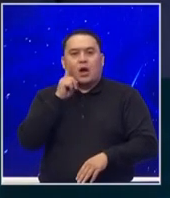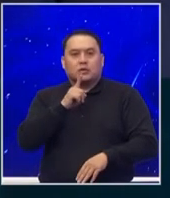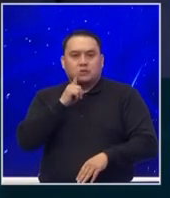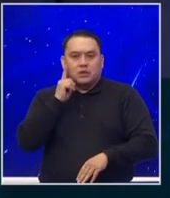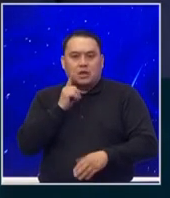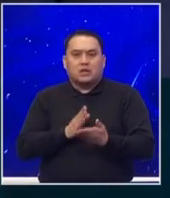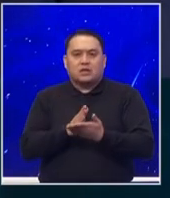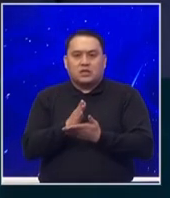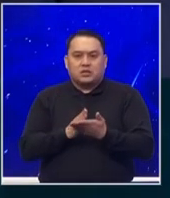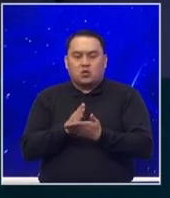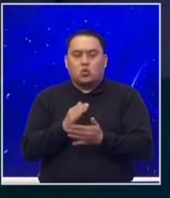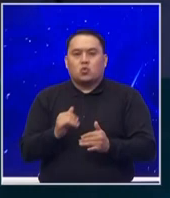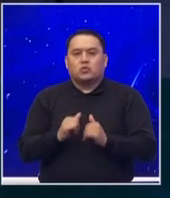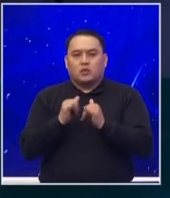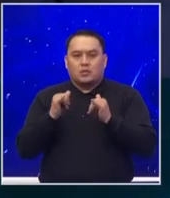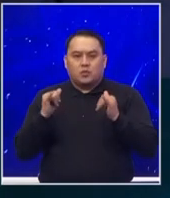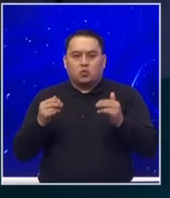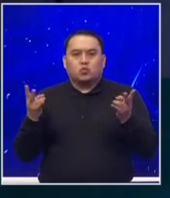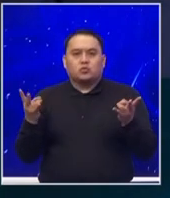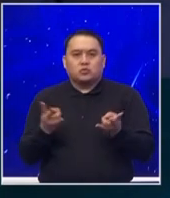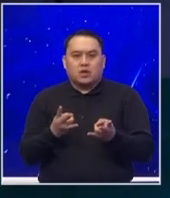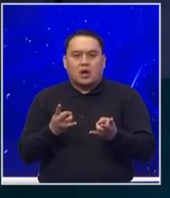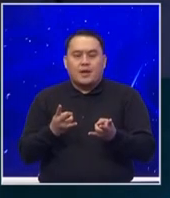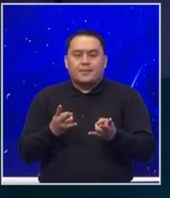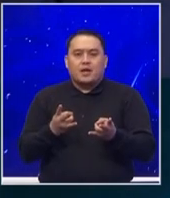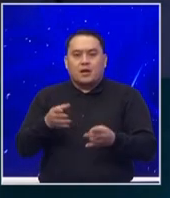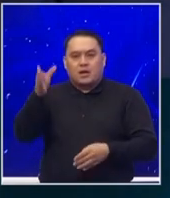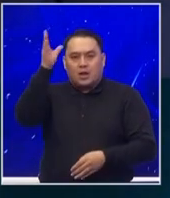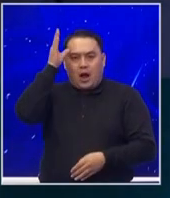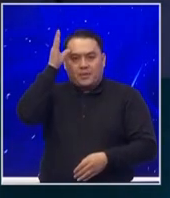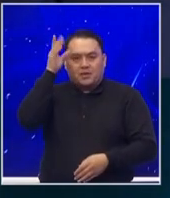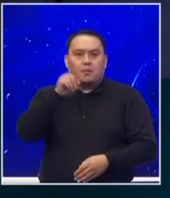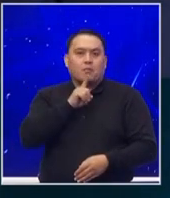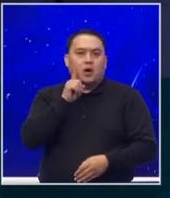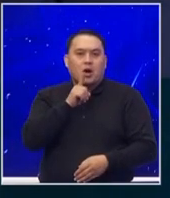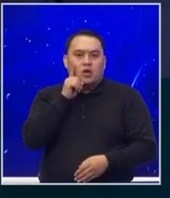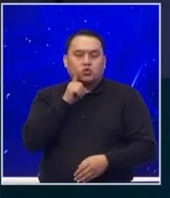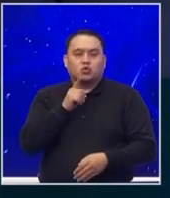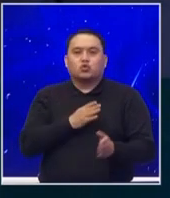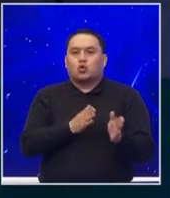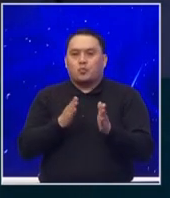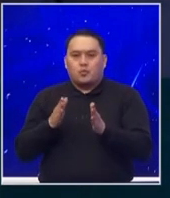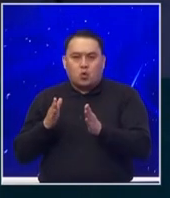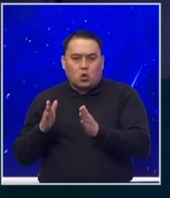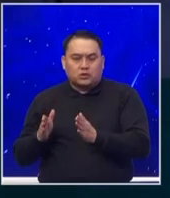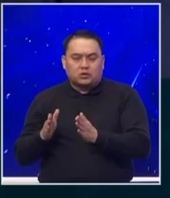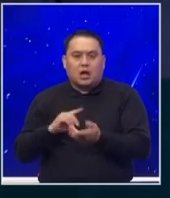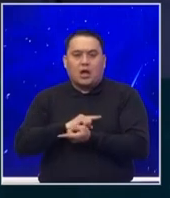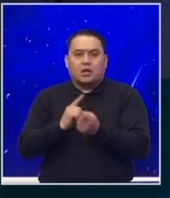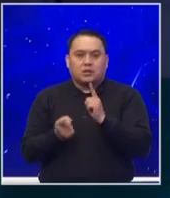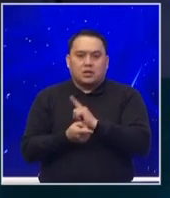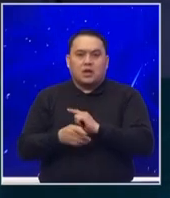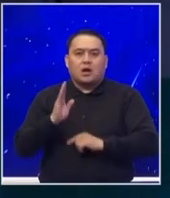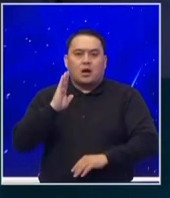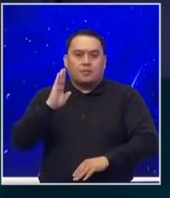кеңесінің қызметін жандандырған жөн. Оны білікті әрі білімді жастарды жұмылдыратын жүйелі жұмыс алаңына айналдырамыз.